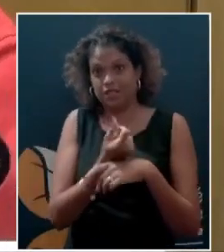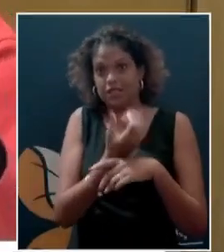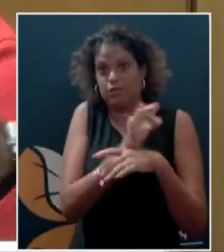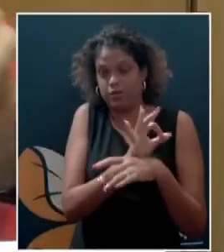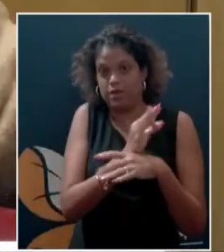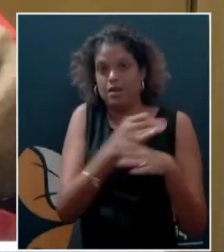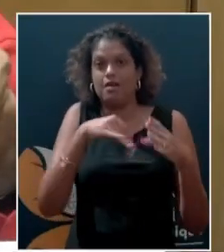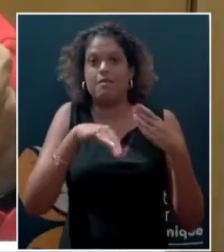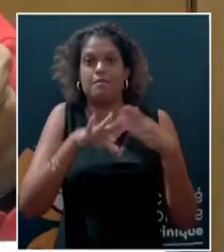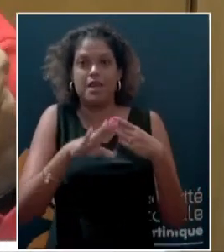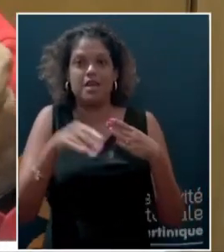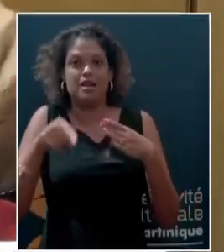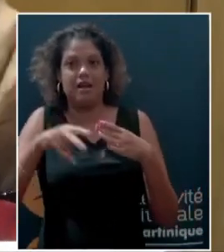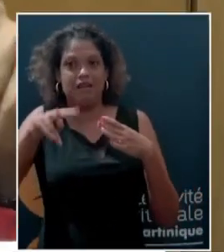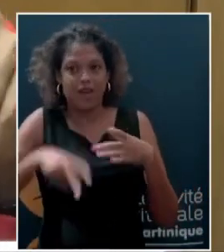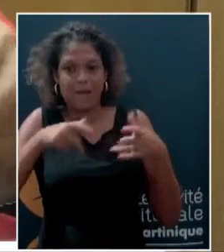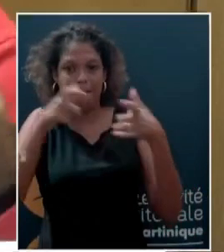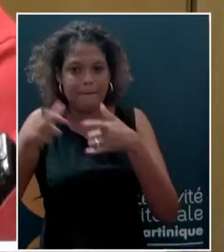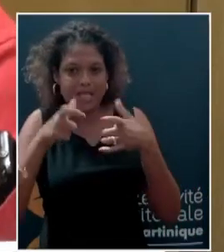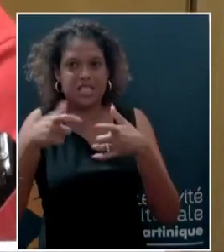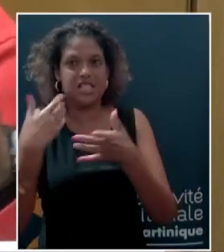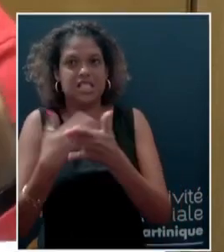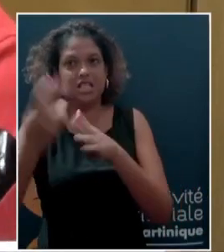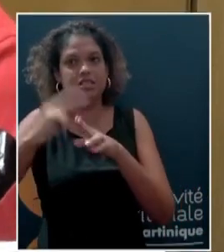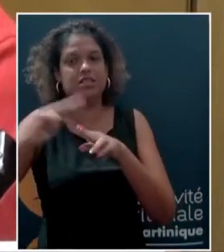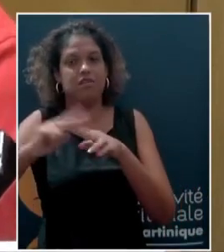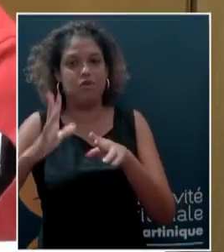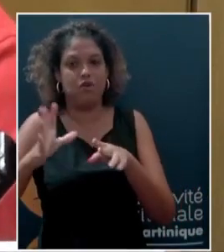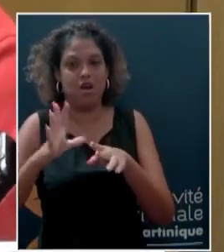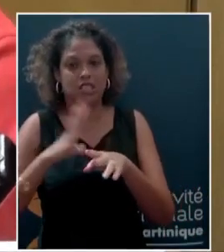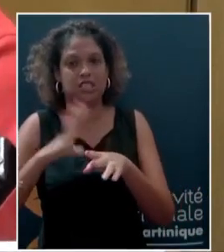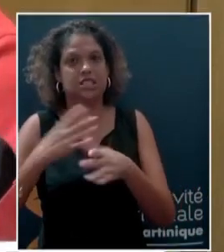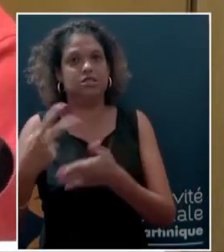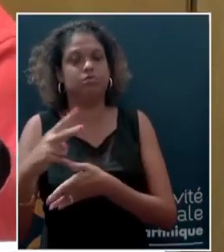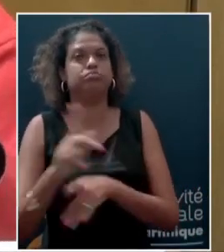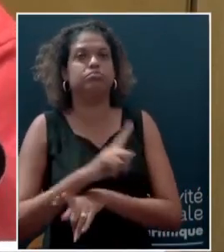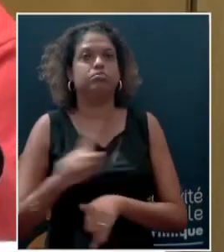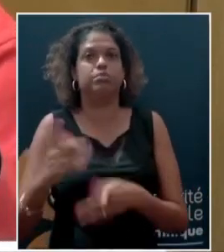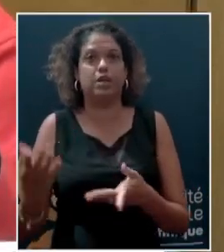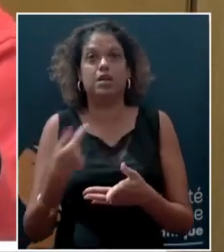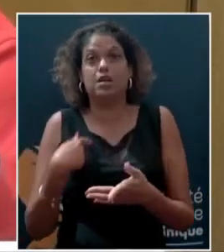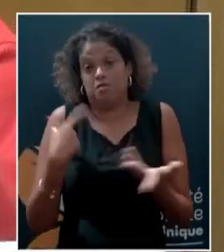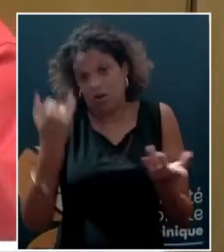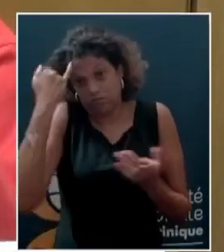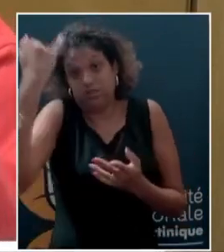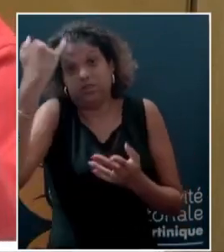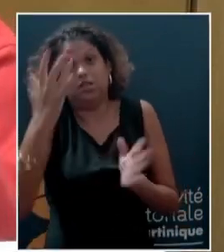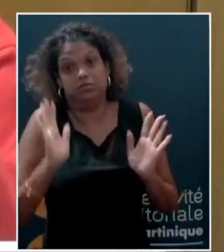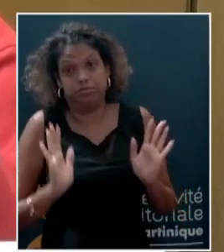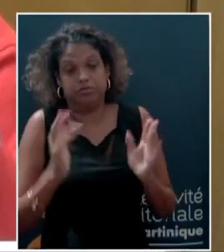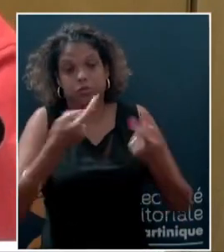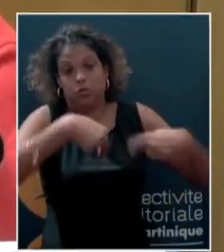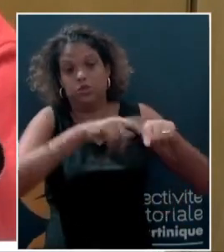que la maîtrise d'ouvrage de l'acquisition foncière soit assurée par la CTM. C'est une suggestion que nous avons faite dans la commission.